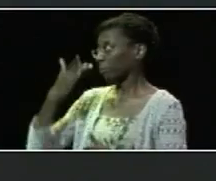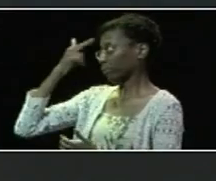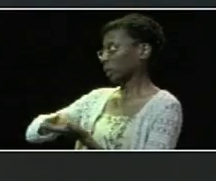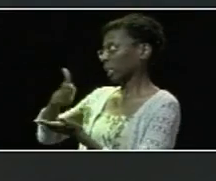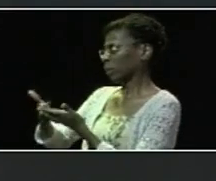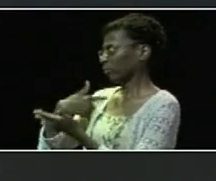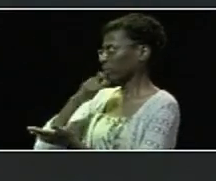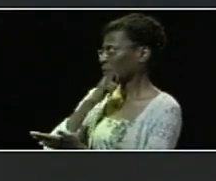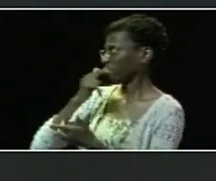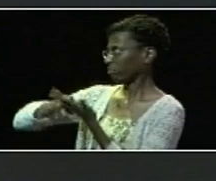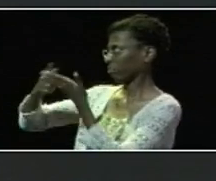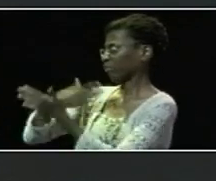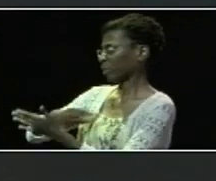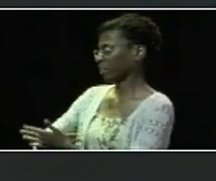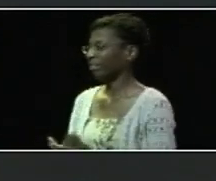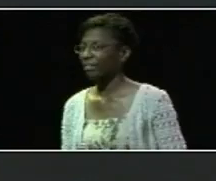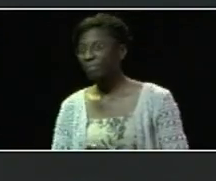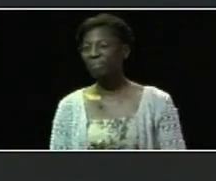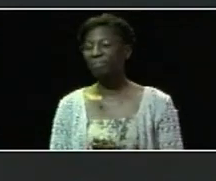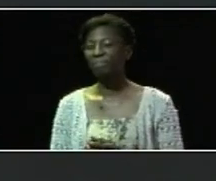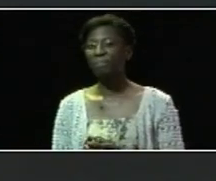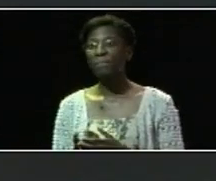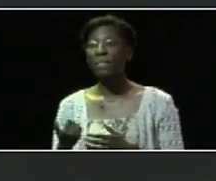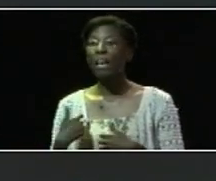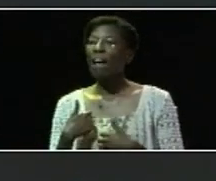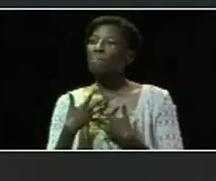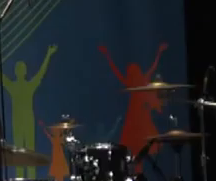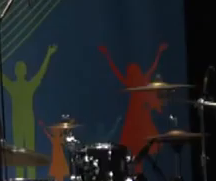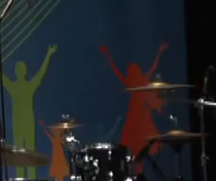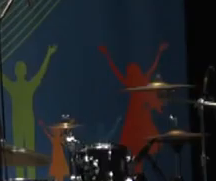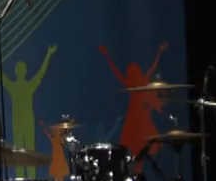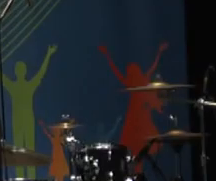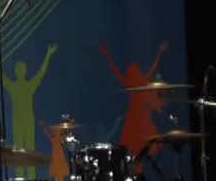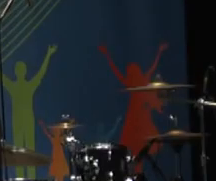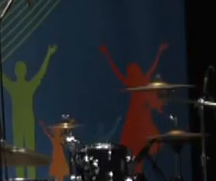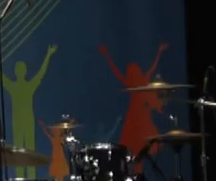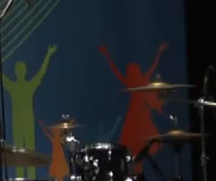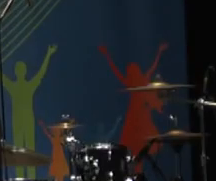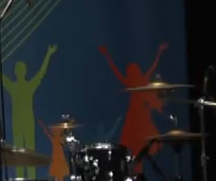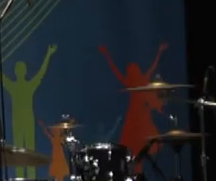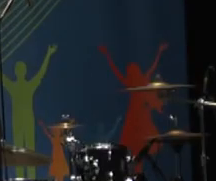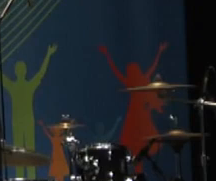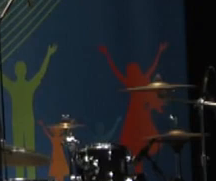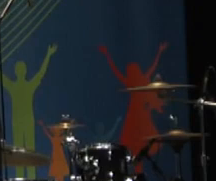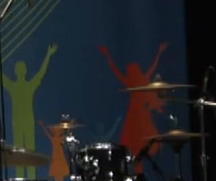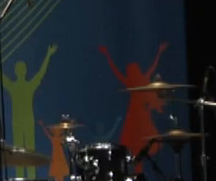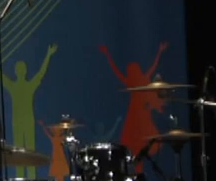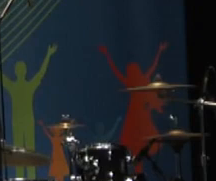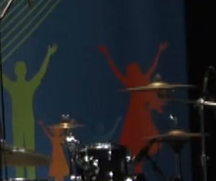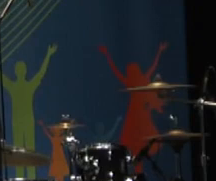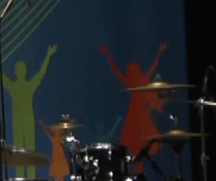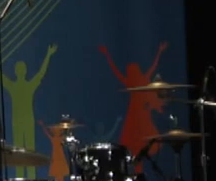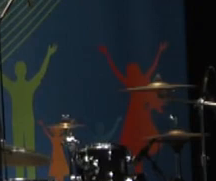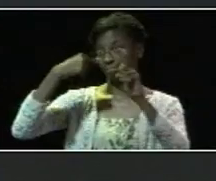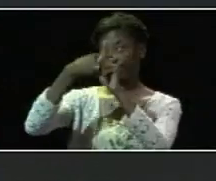Je veux dire une appréciation pour chaque pasteur dans